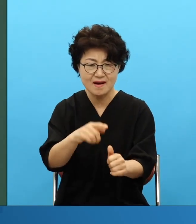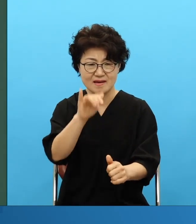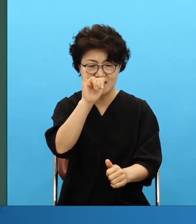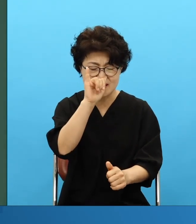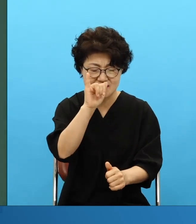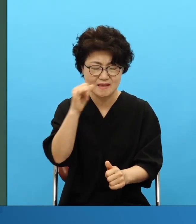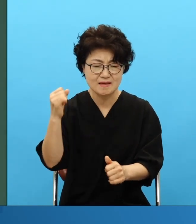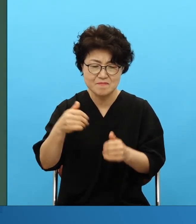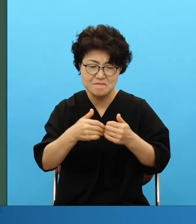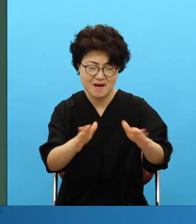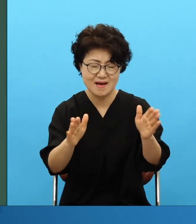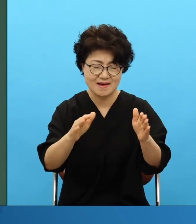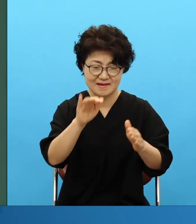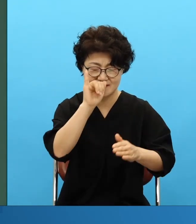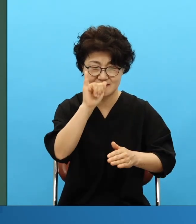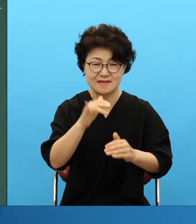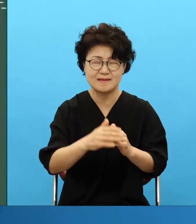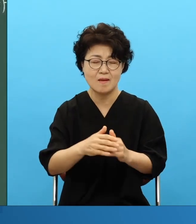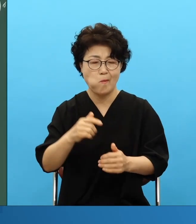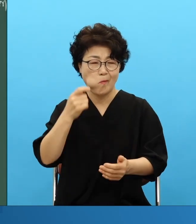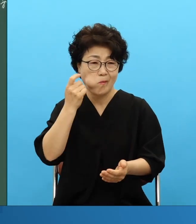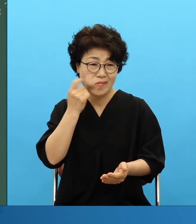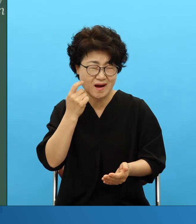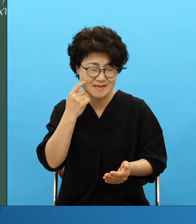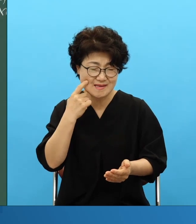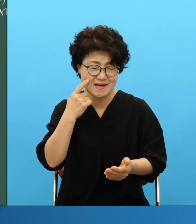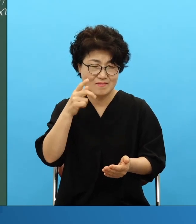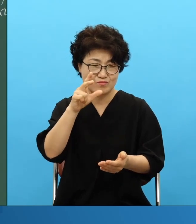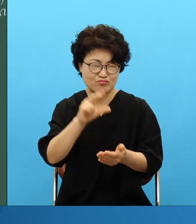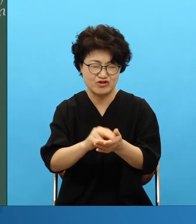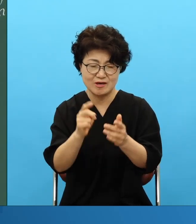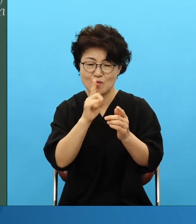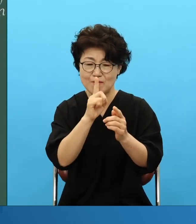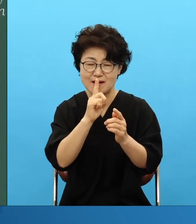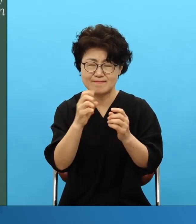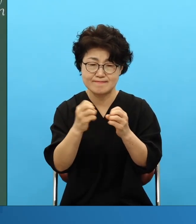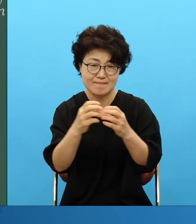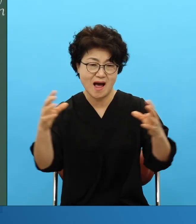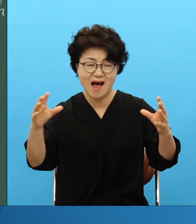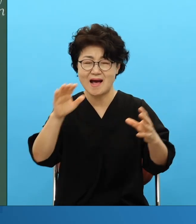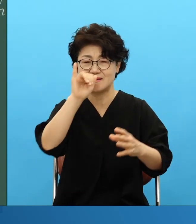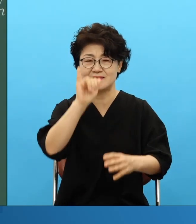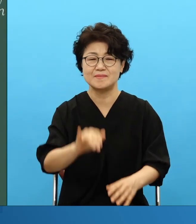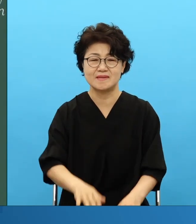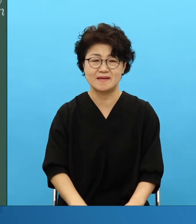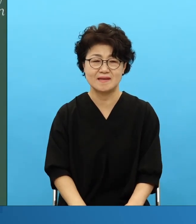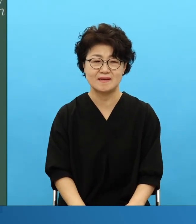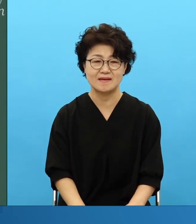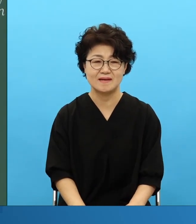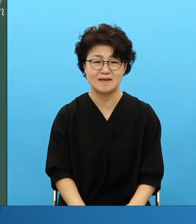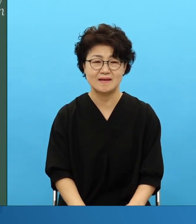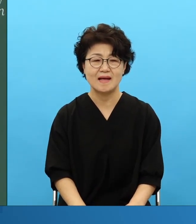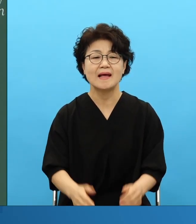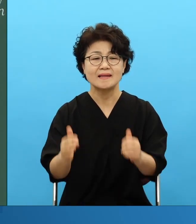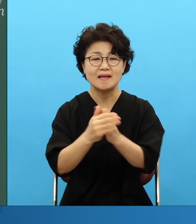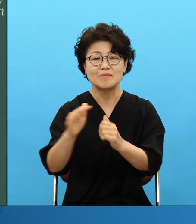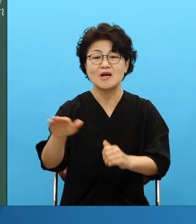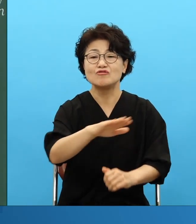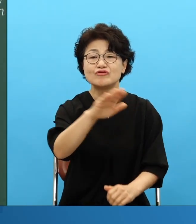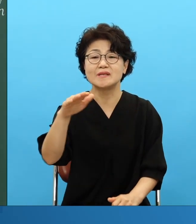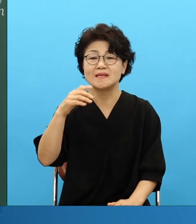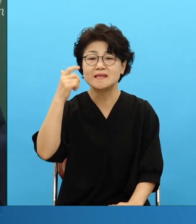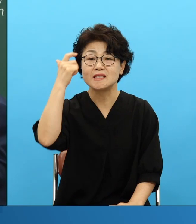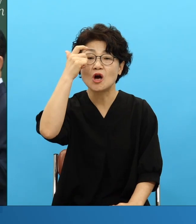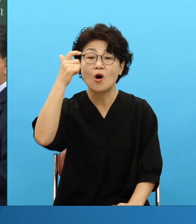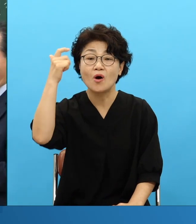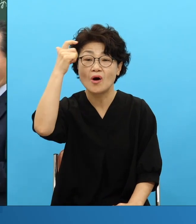create fake news. It's the same thing. 같은 거이기 때문에 이 부분을 봐야 영적인 답을 줄 수 있다. And so you must be